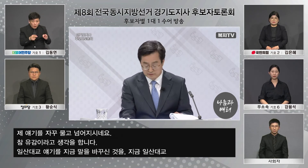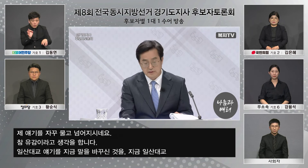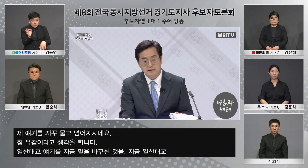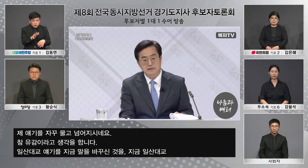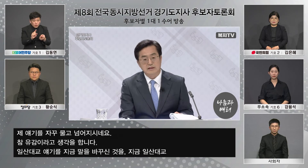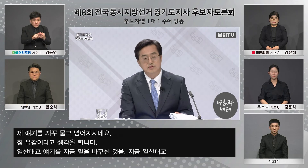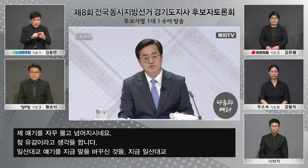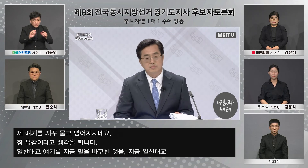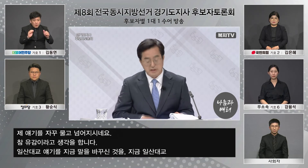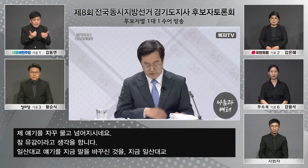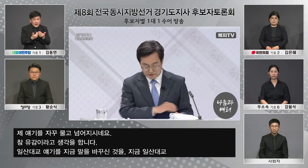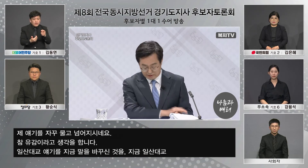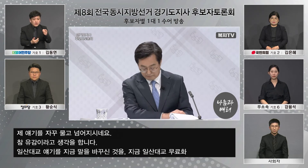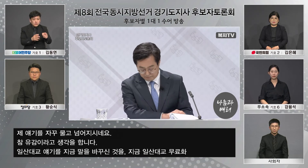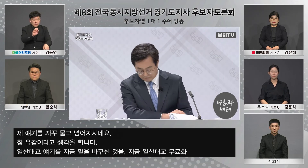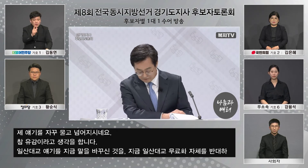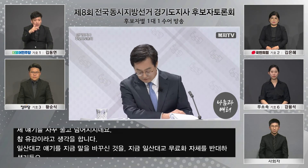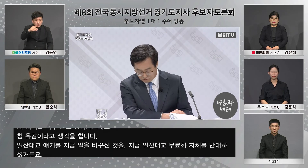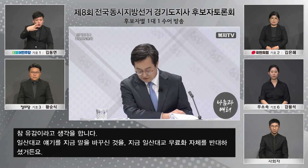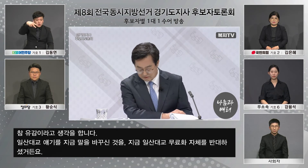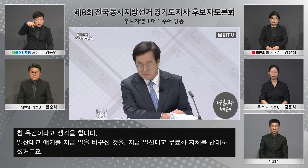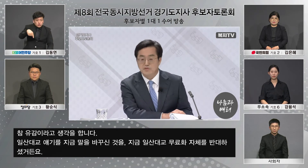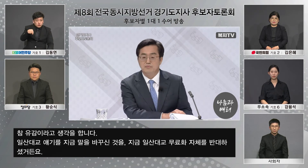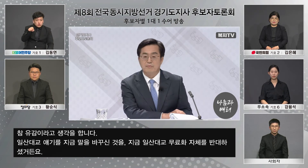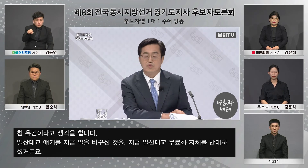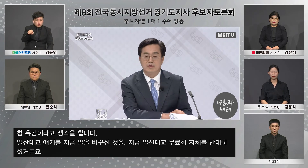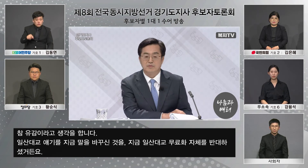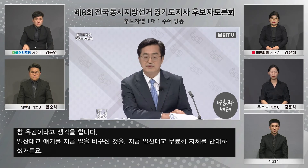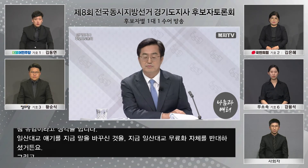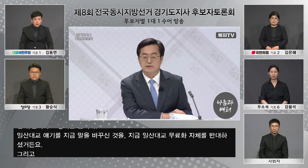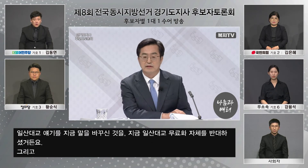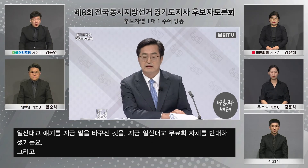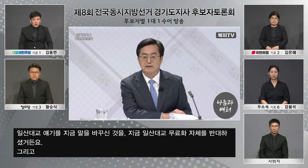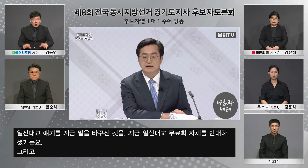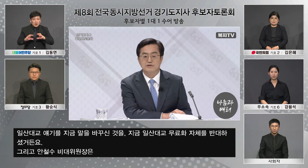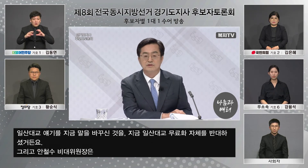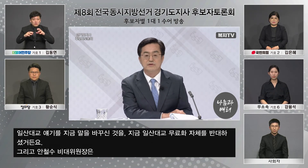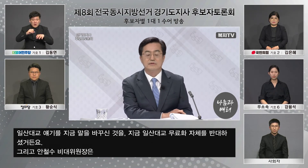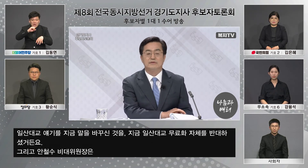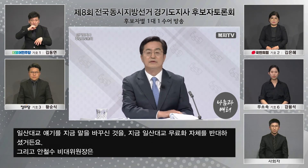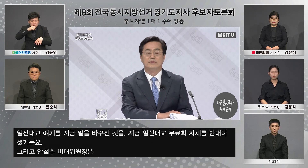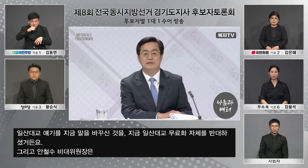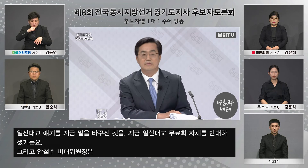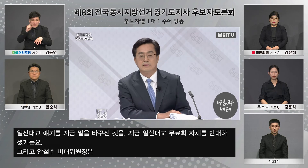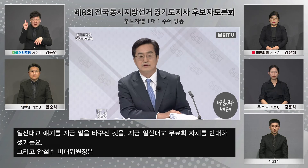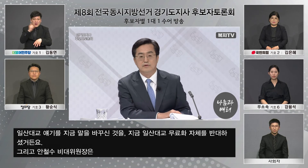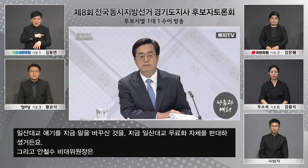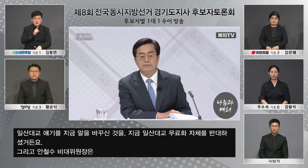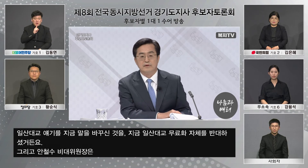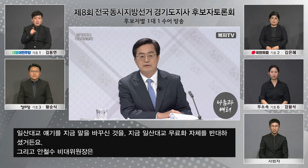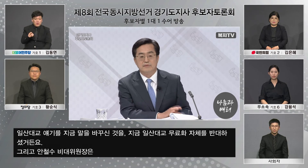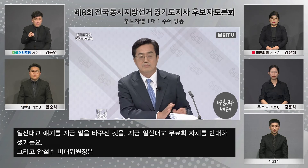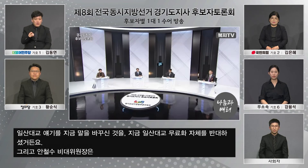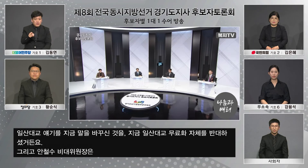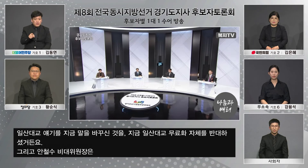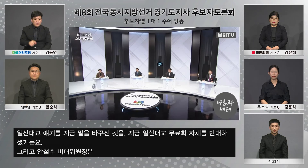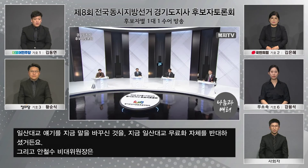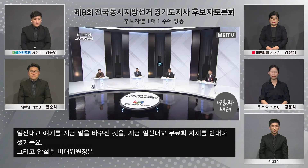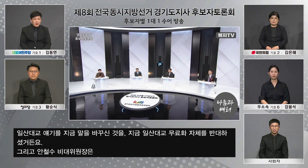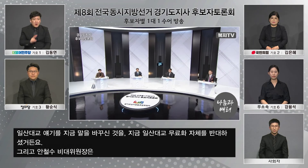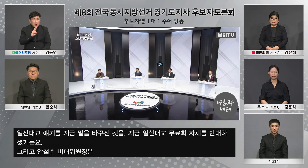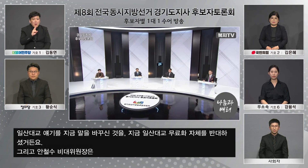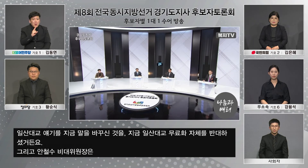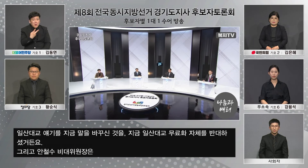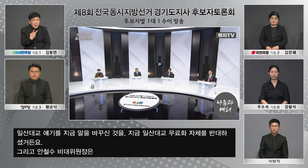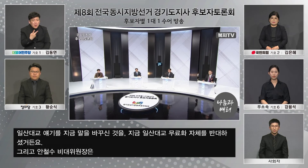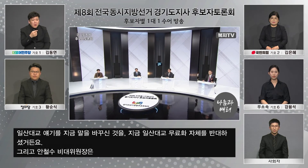반대하셨거든요. 그리고 안철수 비대위원장은 국가재정 흐르는 매평이라고 했습니다. 이런 점에서 저는 말 바꾸신